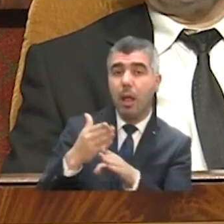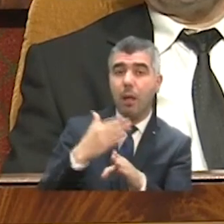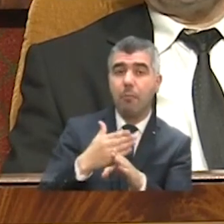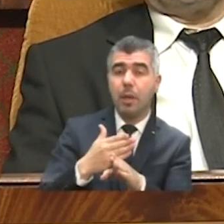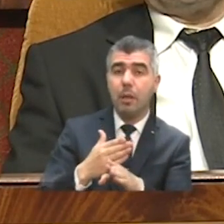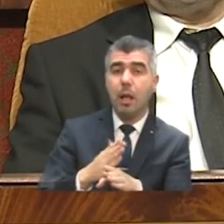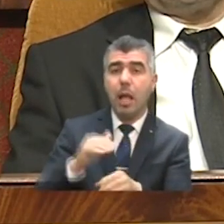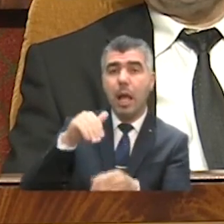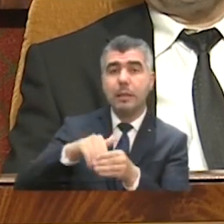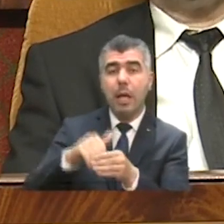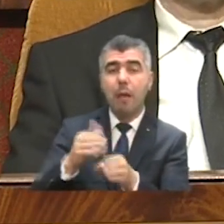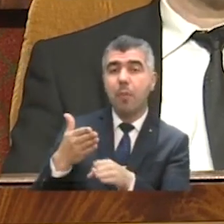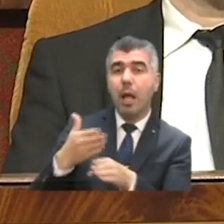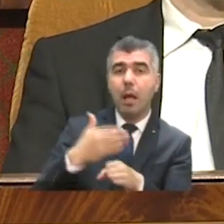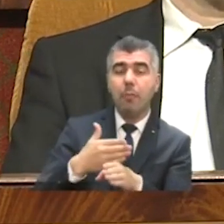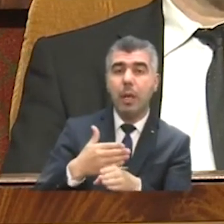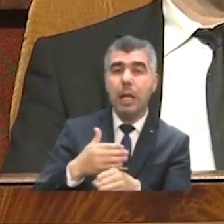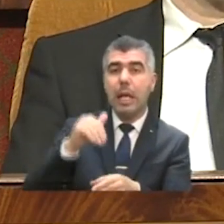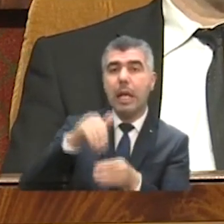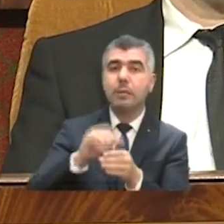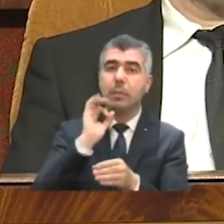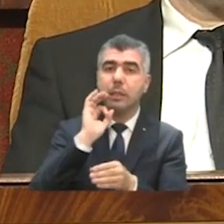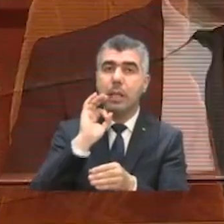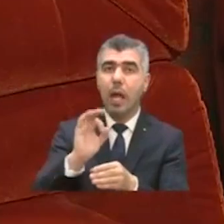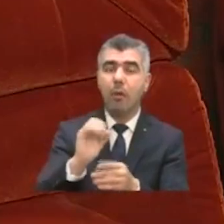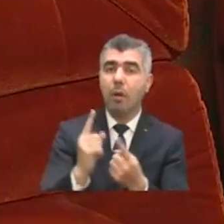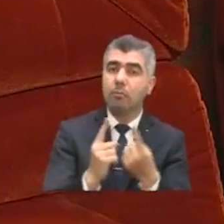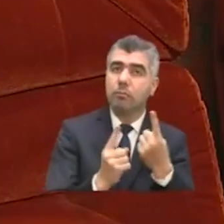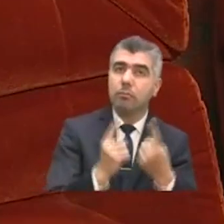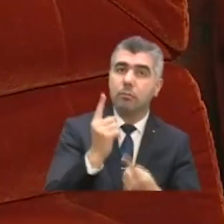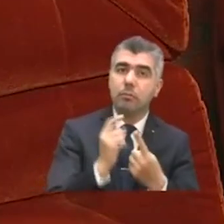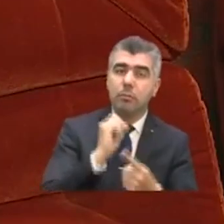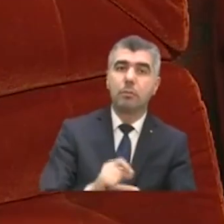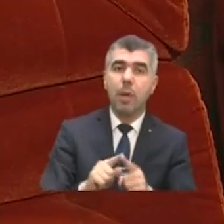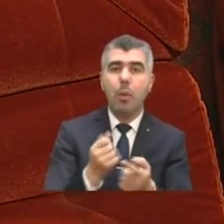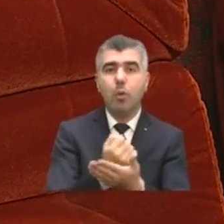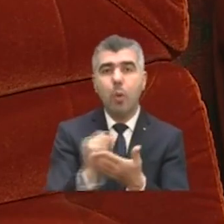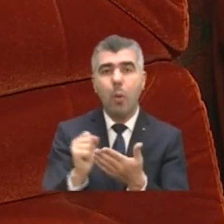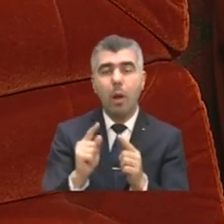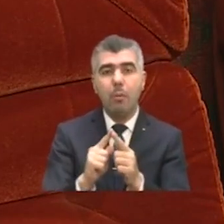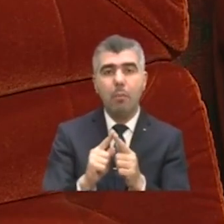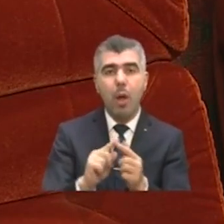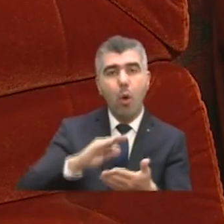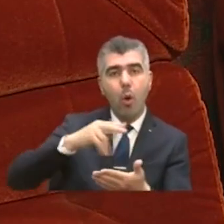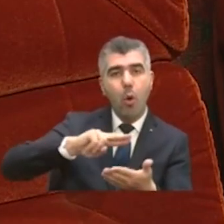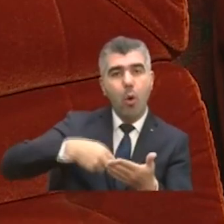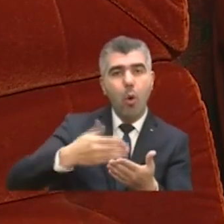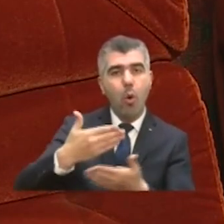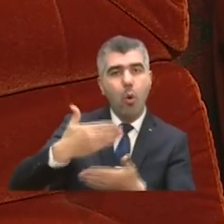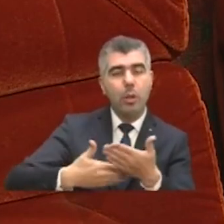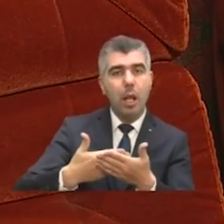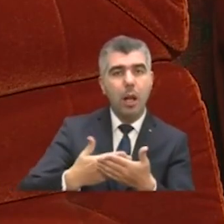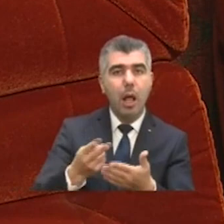قبل من الانتخابات كان الحزب ديالكم كتبجح بأنه غادي يلغي التعاقد وغادي يزيد لرجال